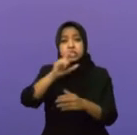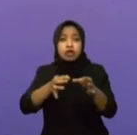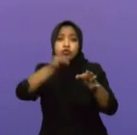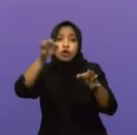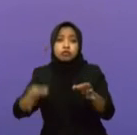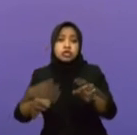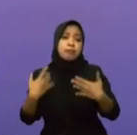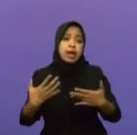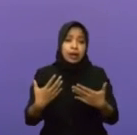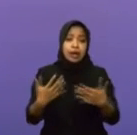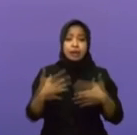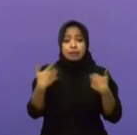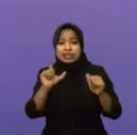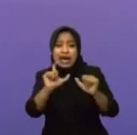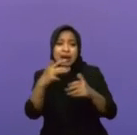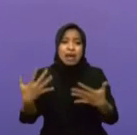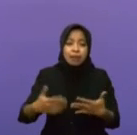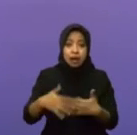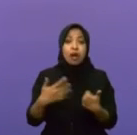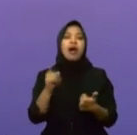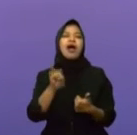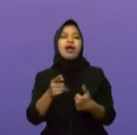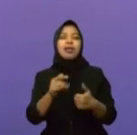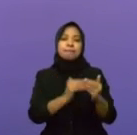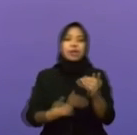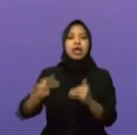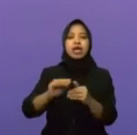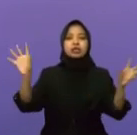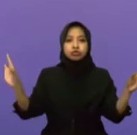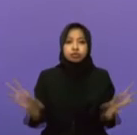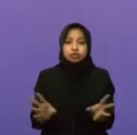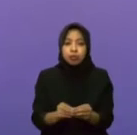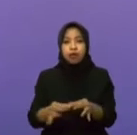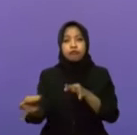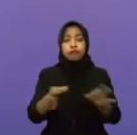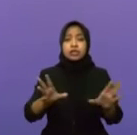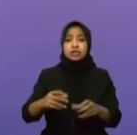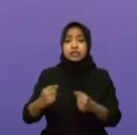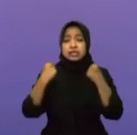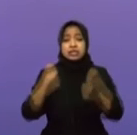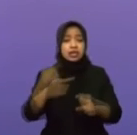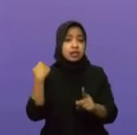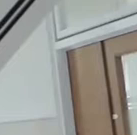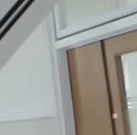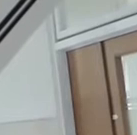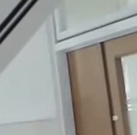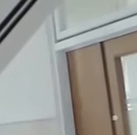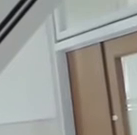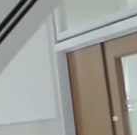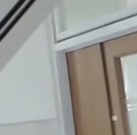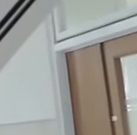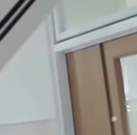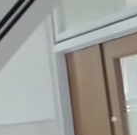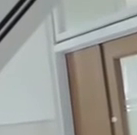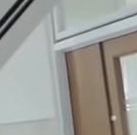solusi penanggulangannya, yaitu dengan meningkatkan kapasitas fasilitas kesehatan secara terus-menerus.